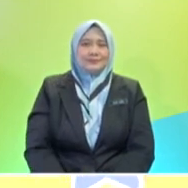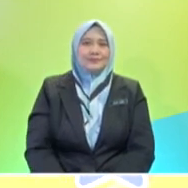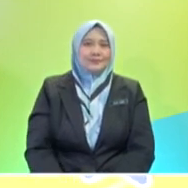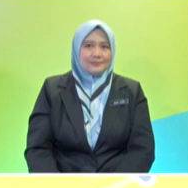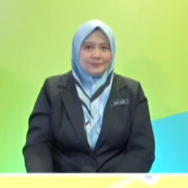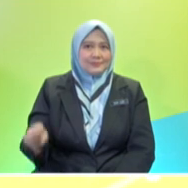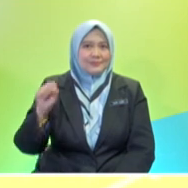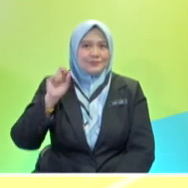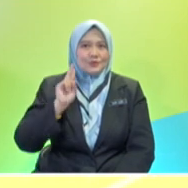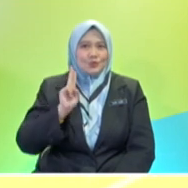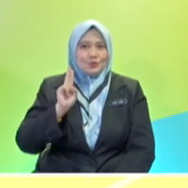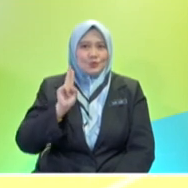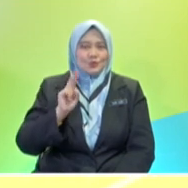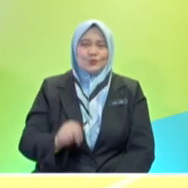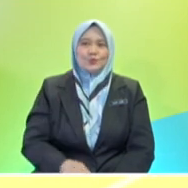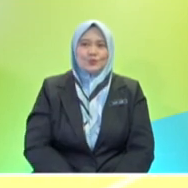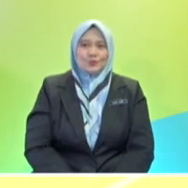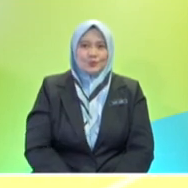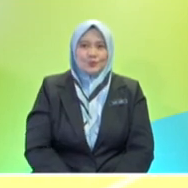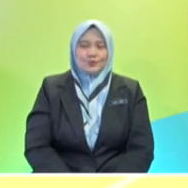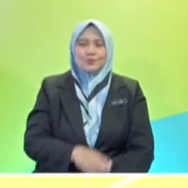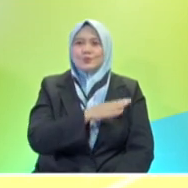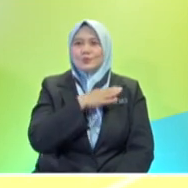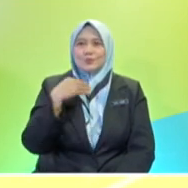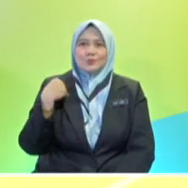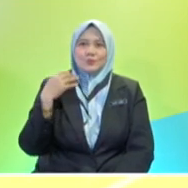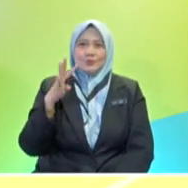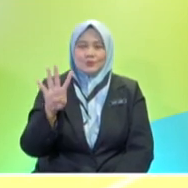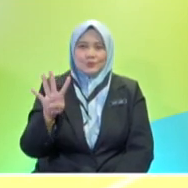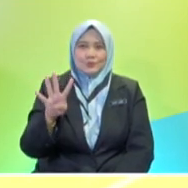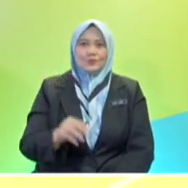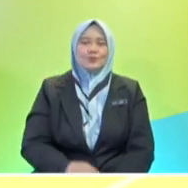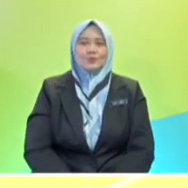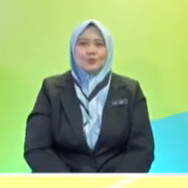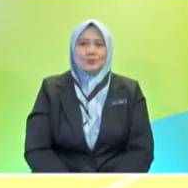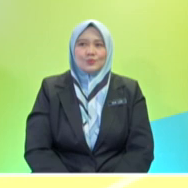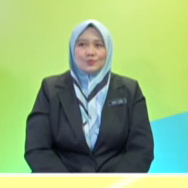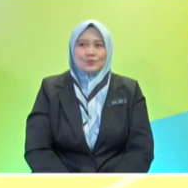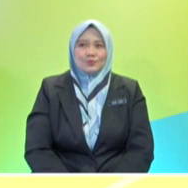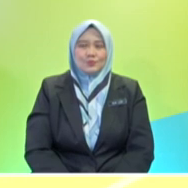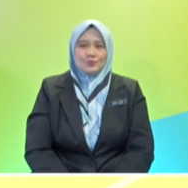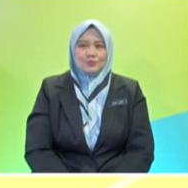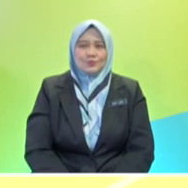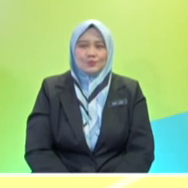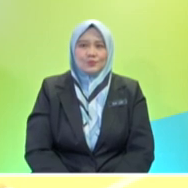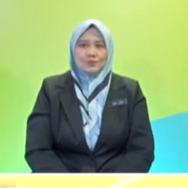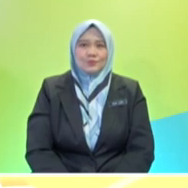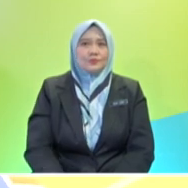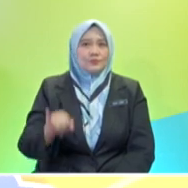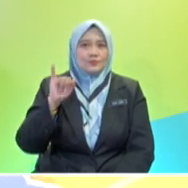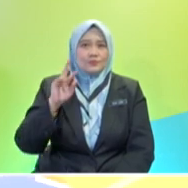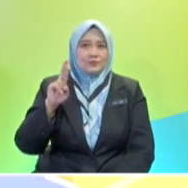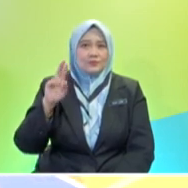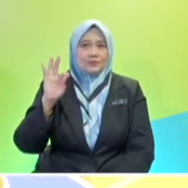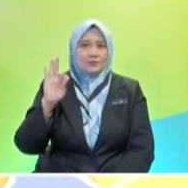Umairah. Hai, selamat berkenalan. Dan yang keempat, yang keempat, Ahmad Irfan bin Ahmad